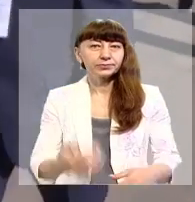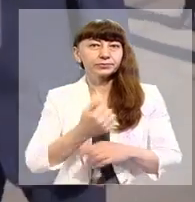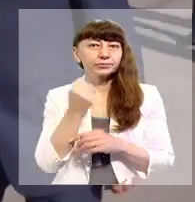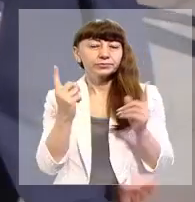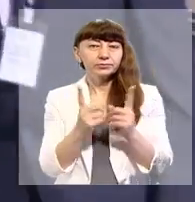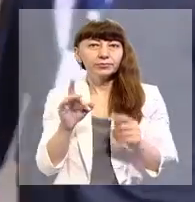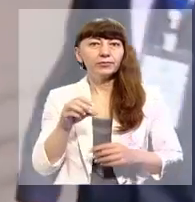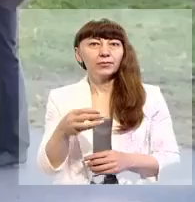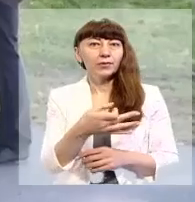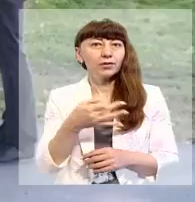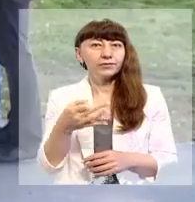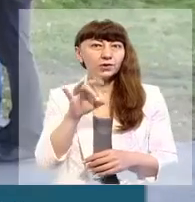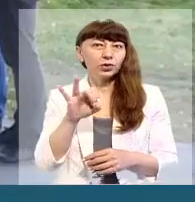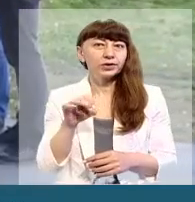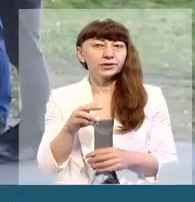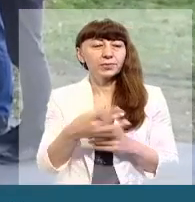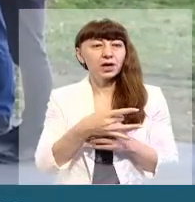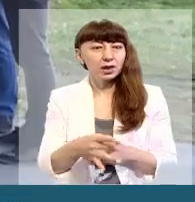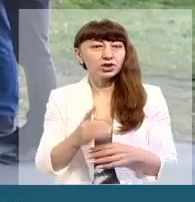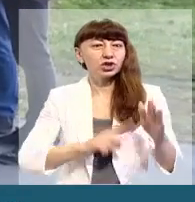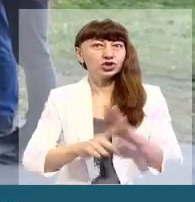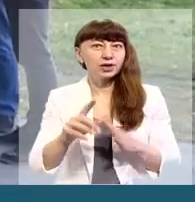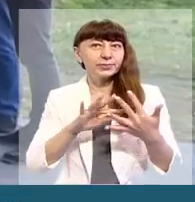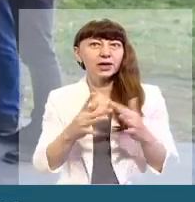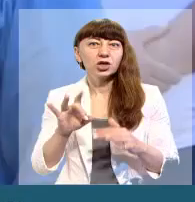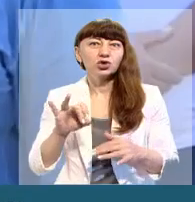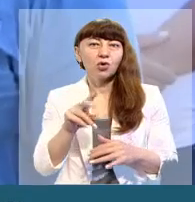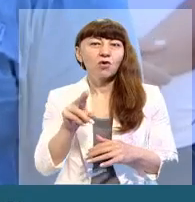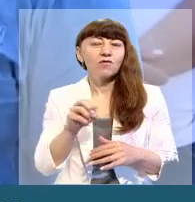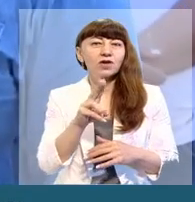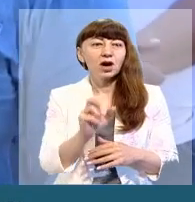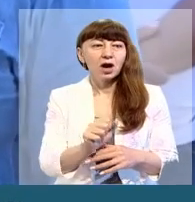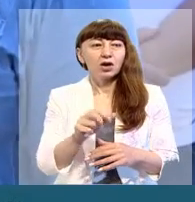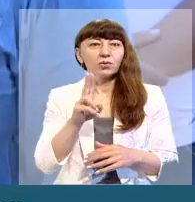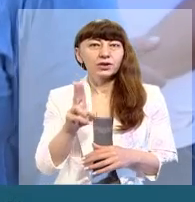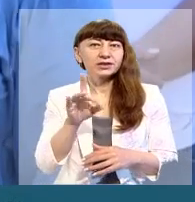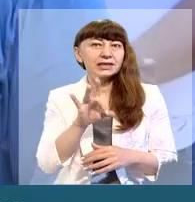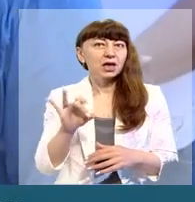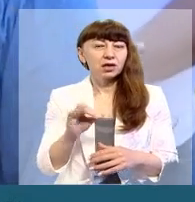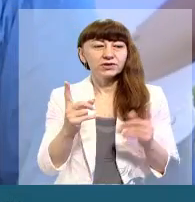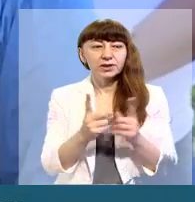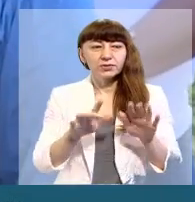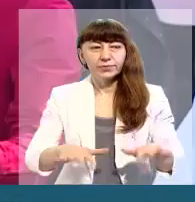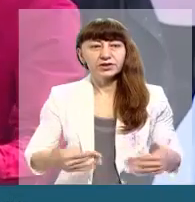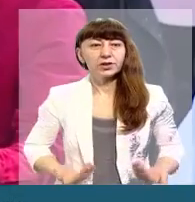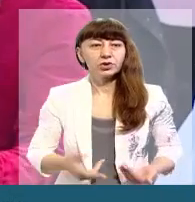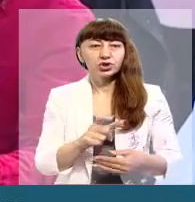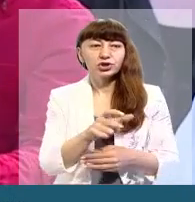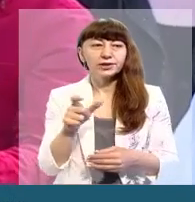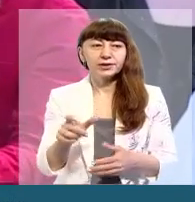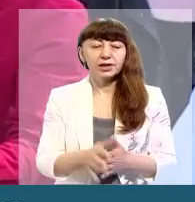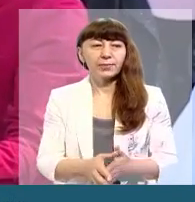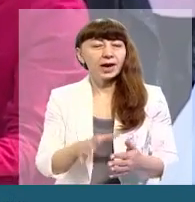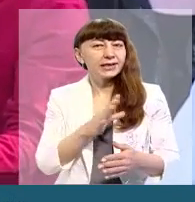Рабочая поездка акима области в Федоровский район началась с села Пешковка. Кумар Аксакалов встретился с местными